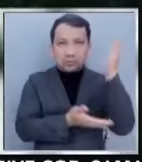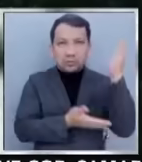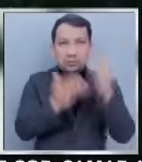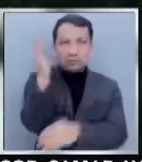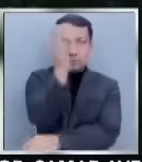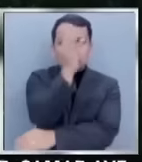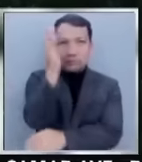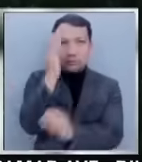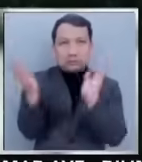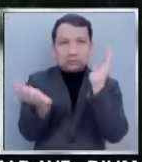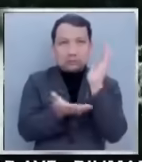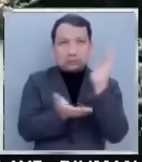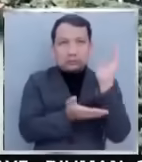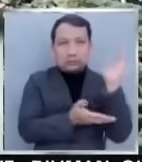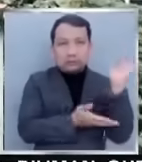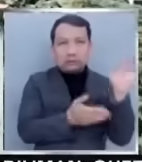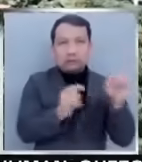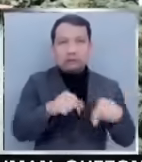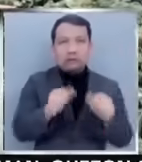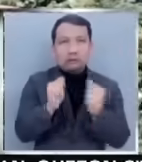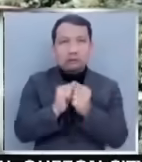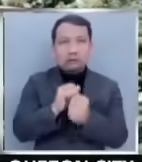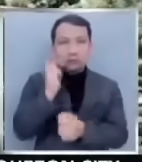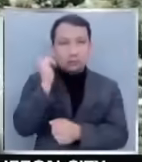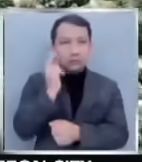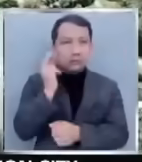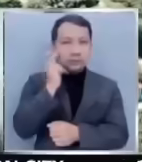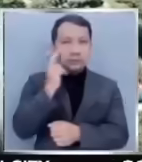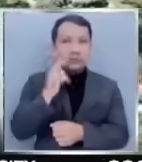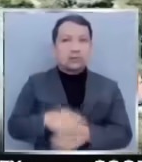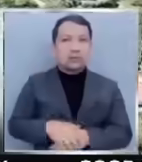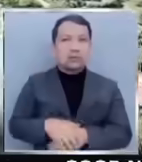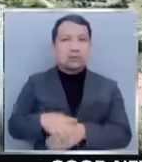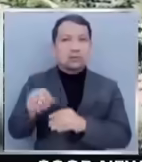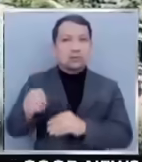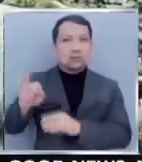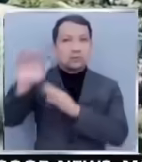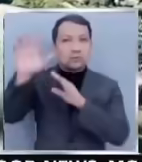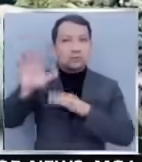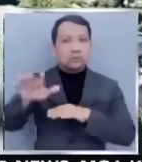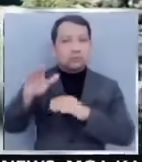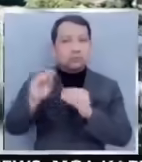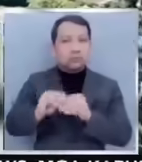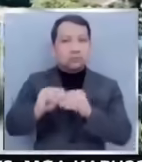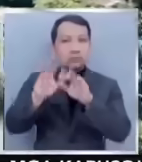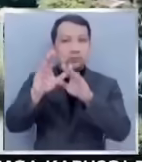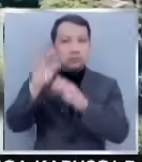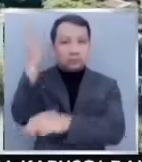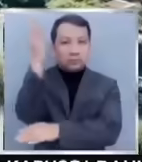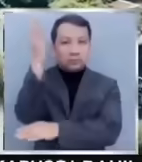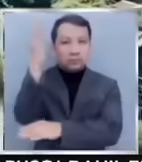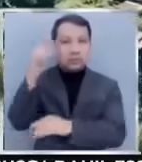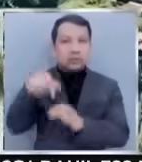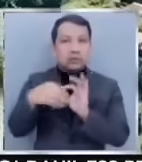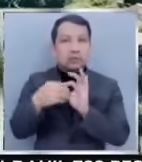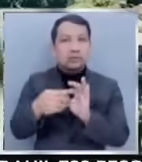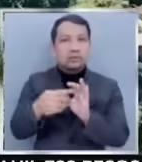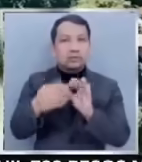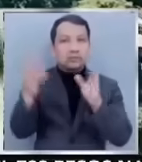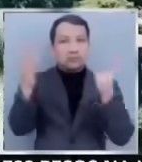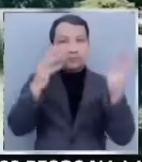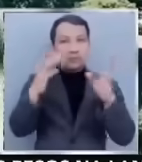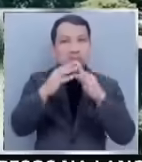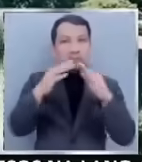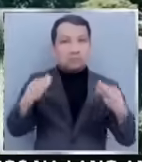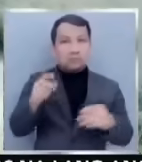yung sa mga factors. Pero ang mga bundok na dapat kinatatayuan ng mga puno sa City of Pines, halos mga bahay